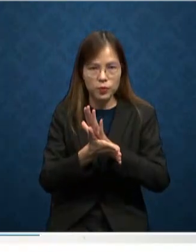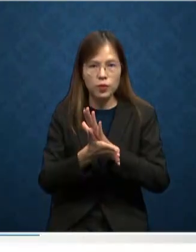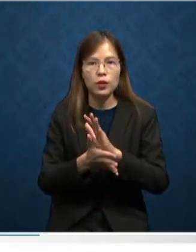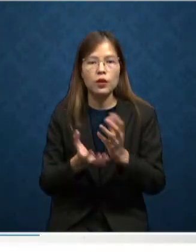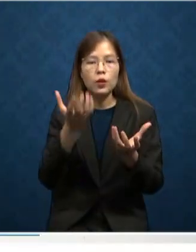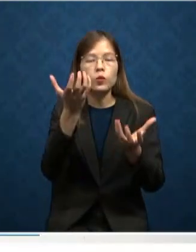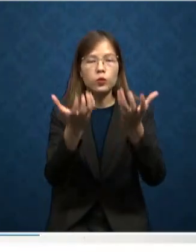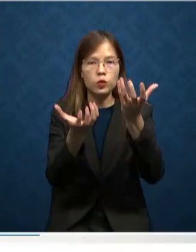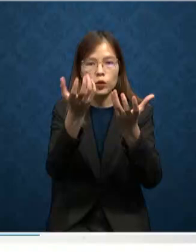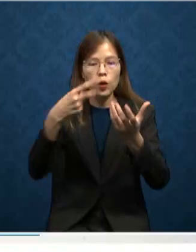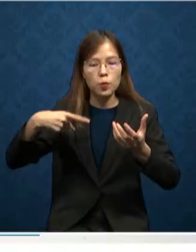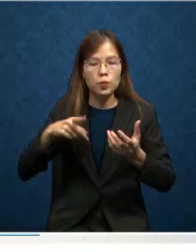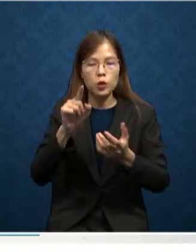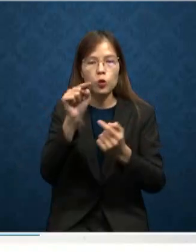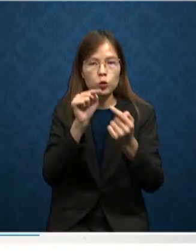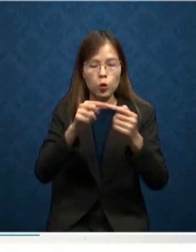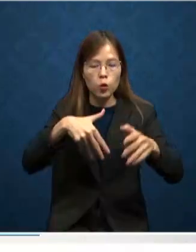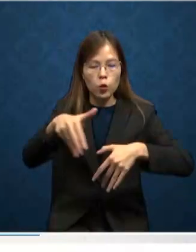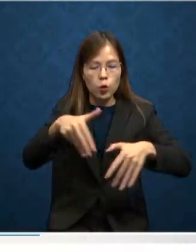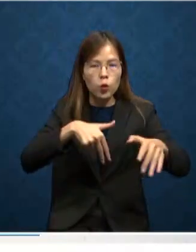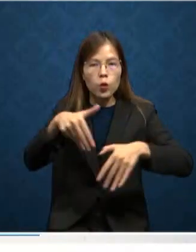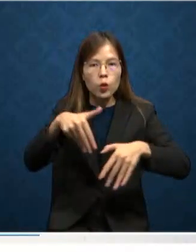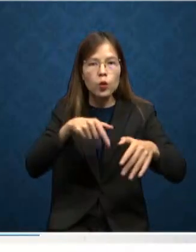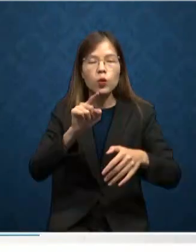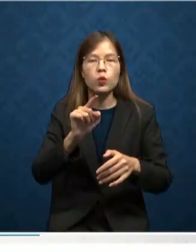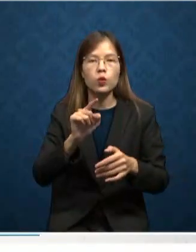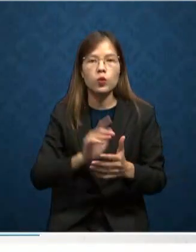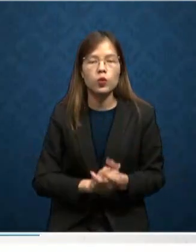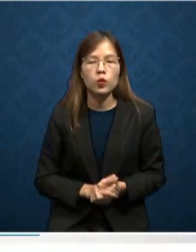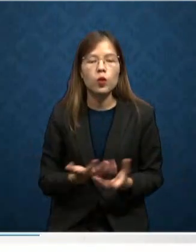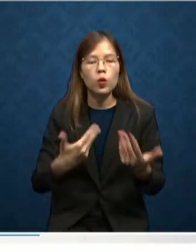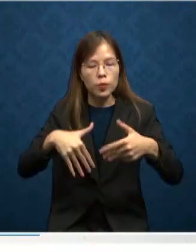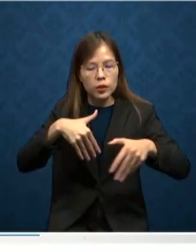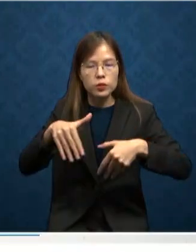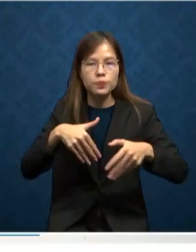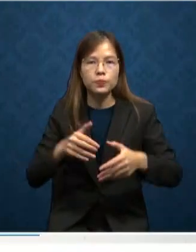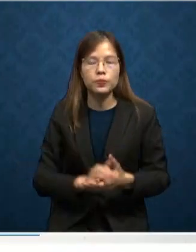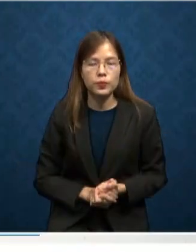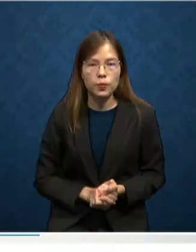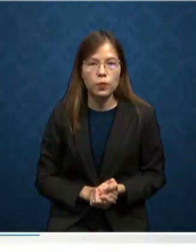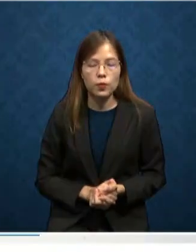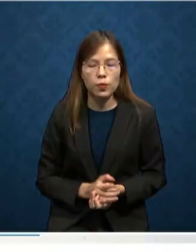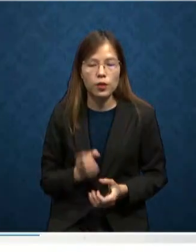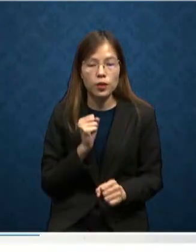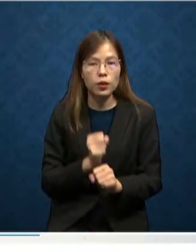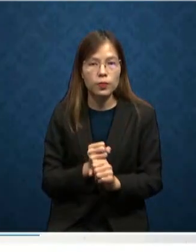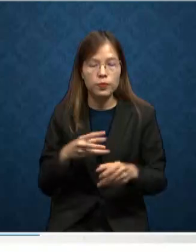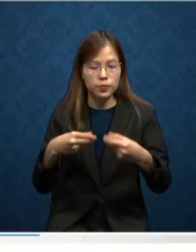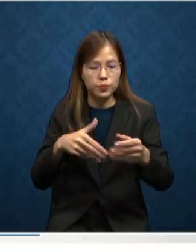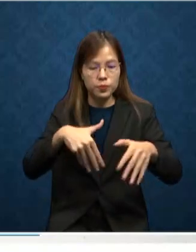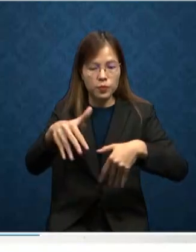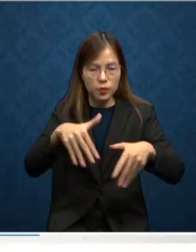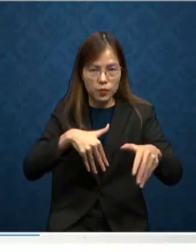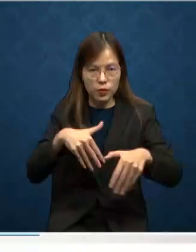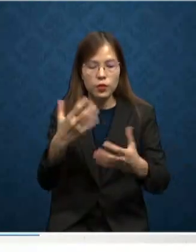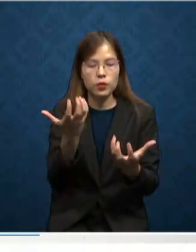ชนได้ประโยชน์ให้เอ่อกระบวนการยุติธรรมเป็นเครื่องมือนะของประชาชนนะฮะที่จะทำให้ประชาชนได้รับการนความ